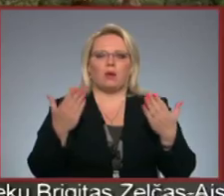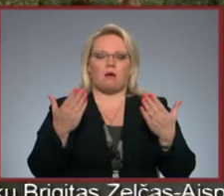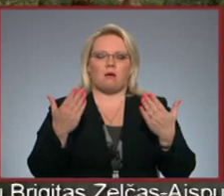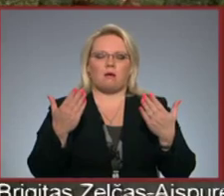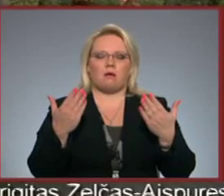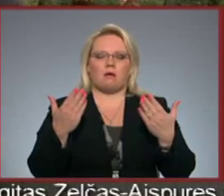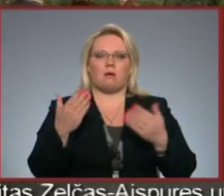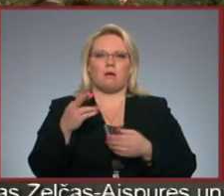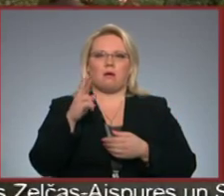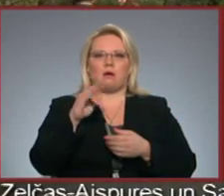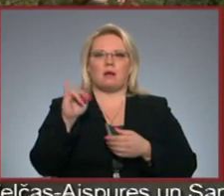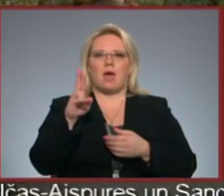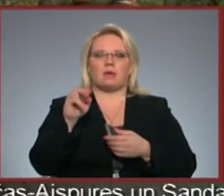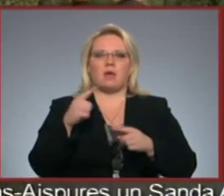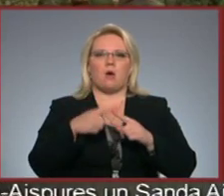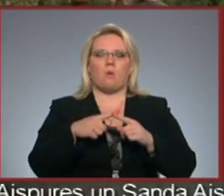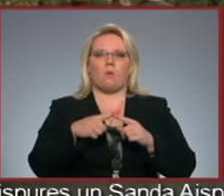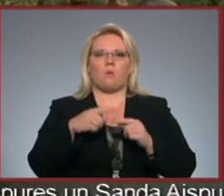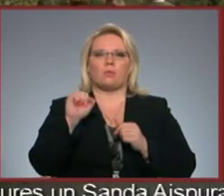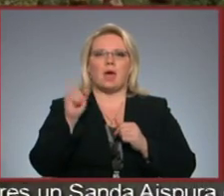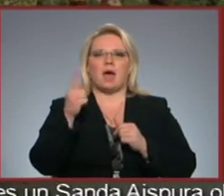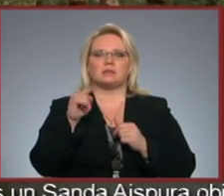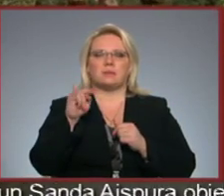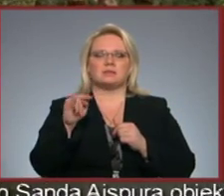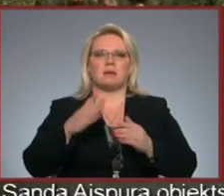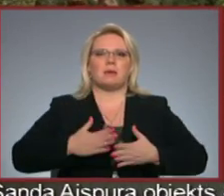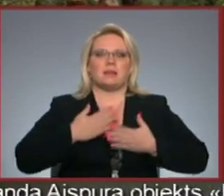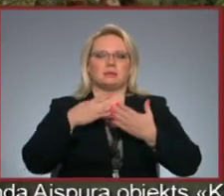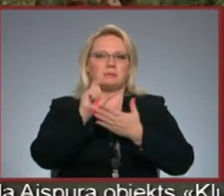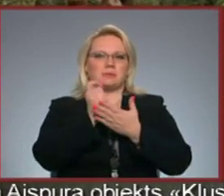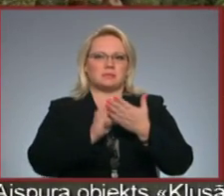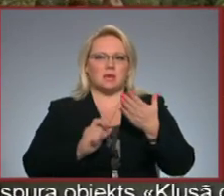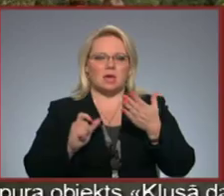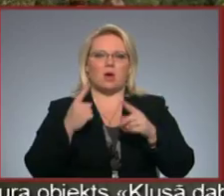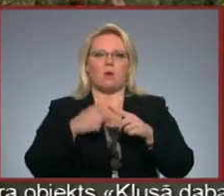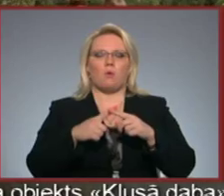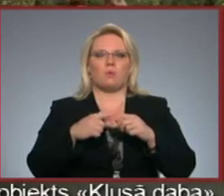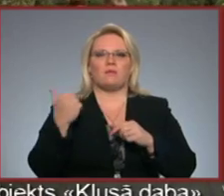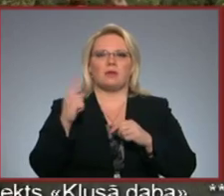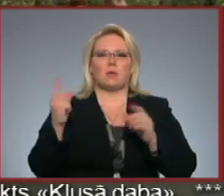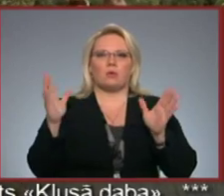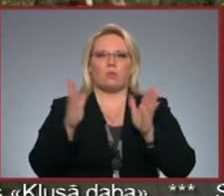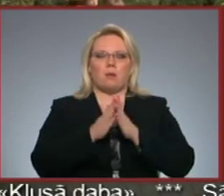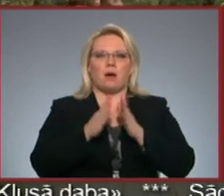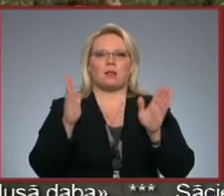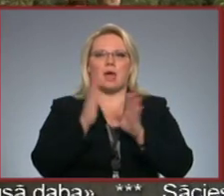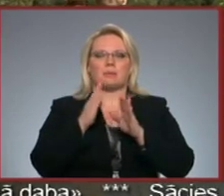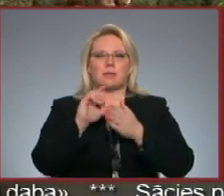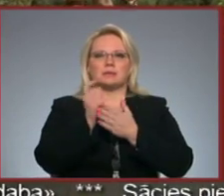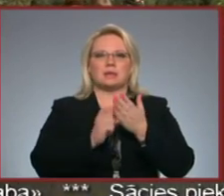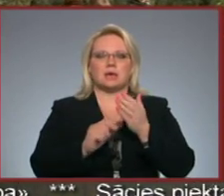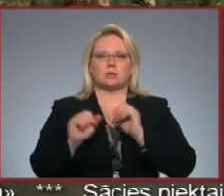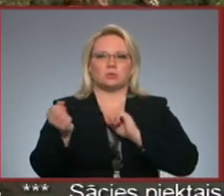ir Rāņa un Aspazijas mīlestības dzejoļi. Un viņi ir kopā ar laikmetīgās dzejas